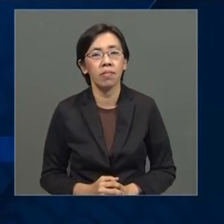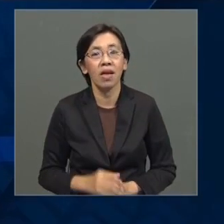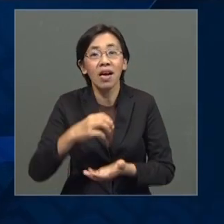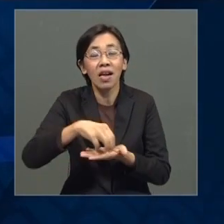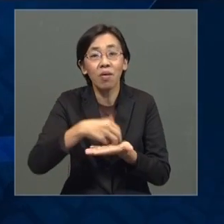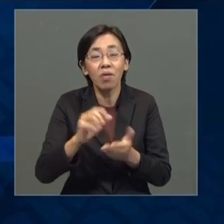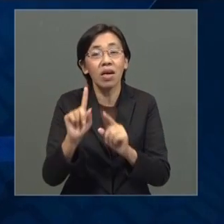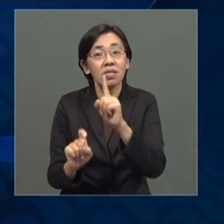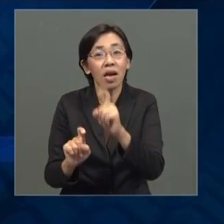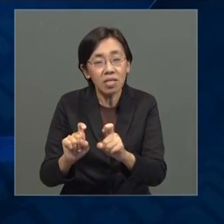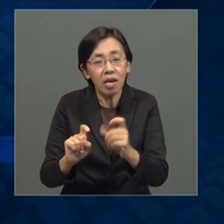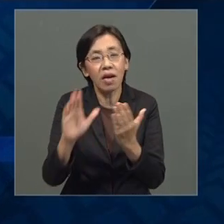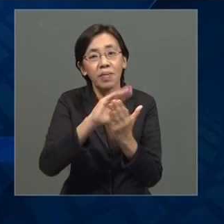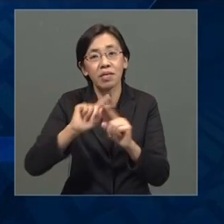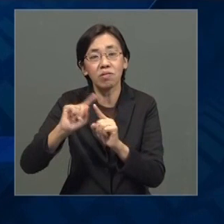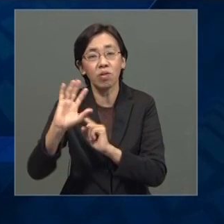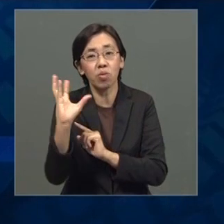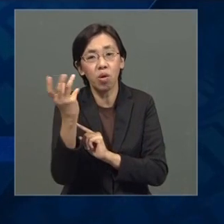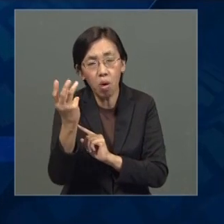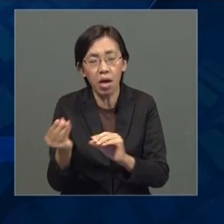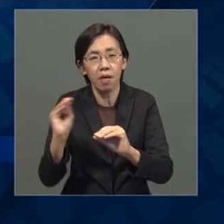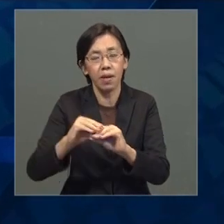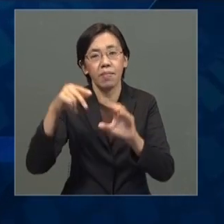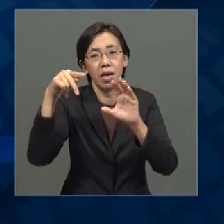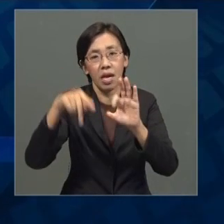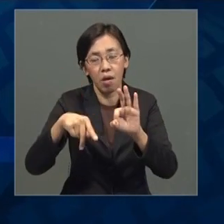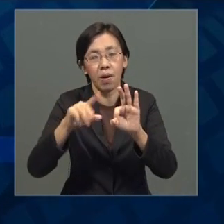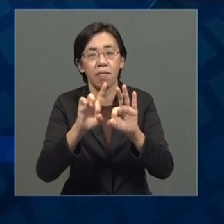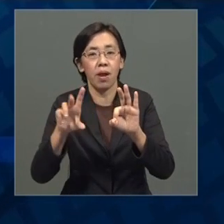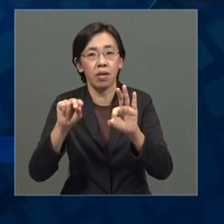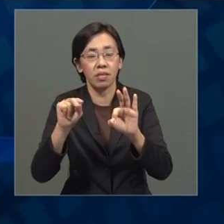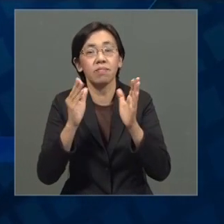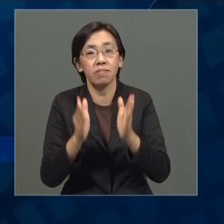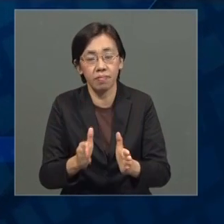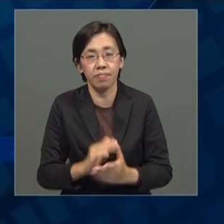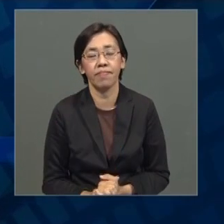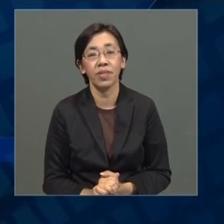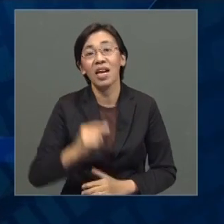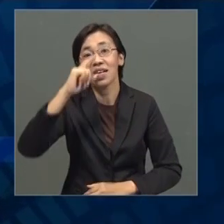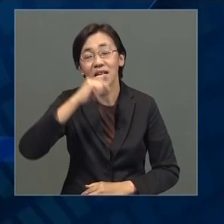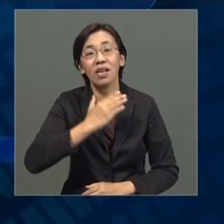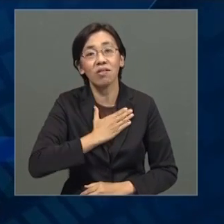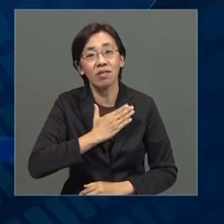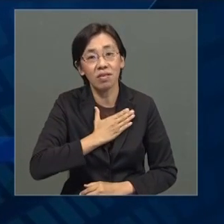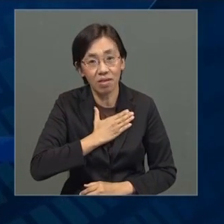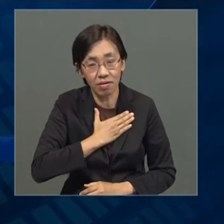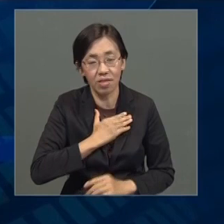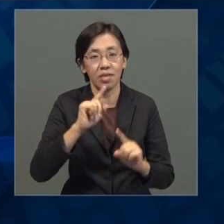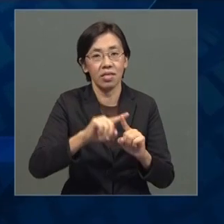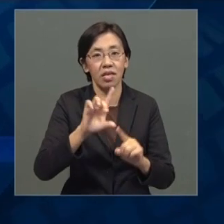านผู้เสียชีวิตทั้งโลกเพิ่มไปถึง 9,830 คนด้วยกันประเทศไทยก็ยังอยู่ในอันดับ